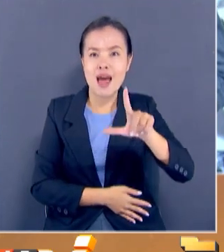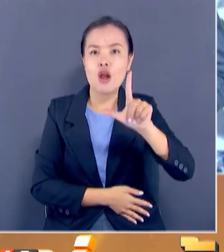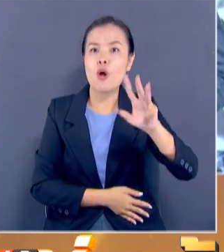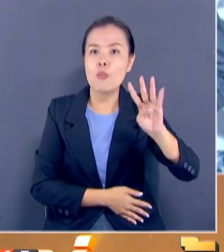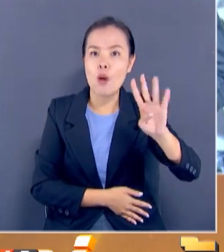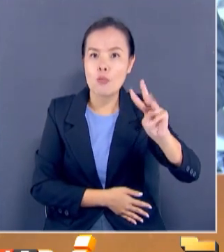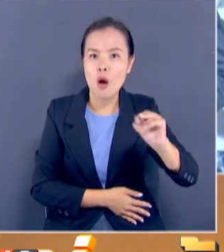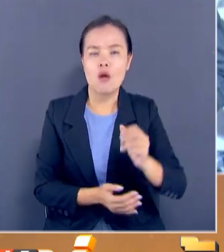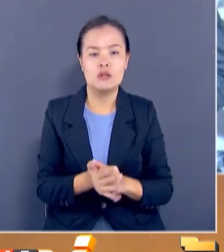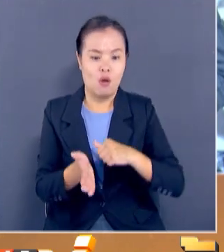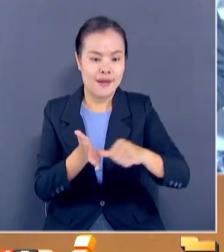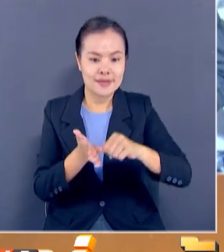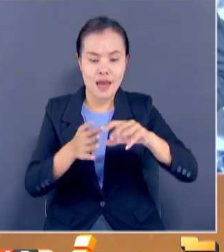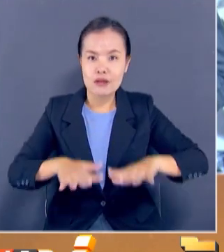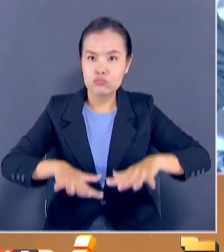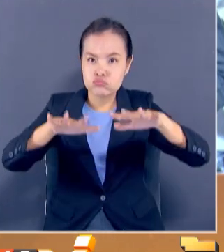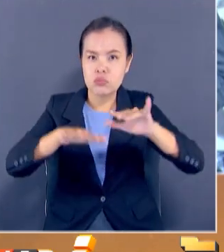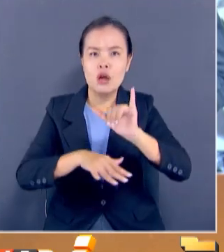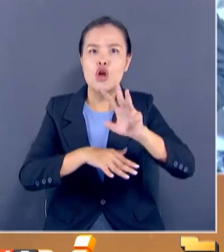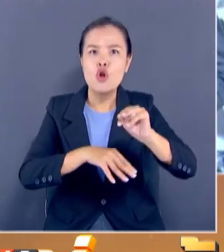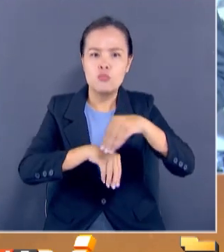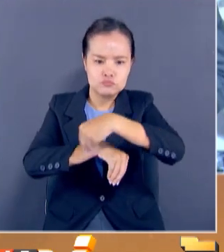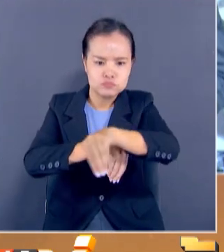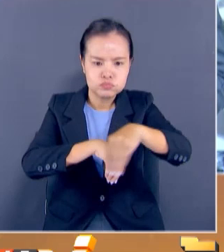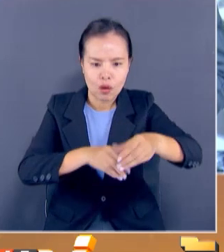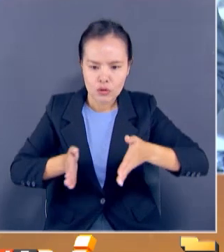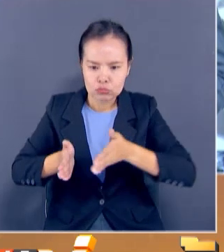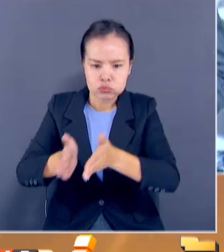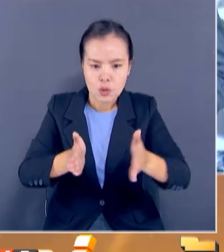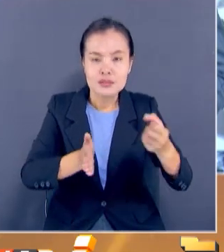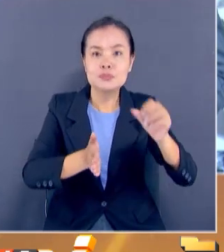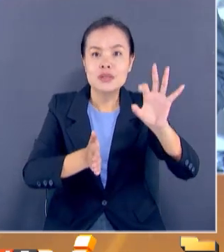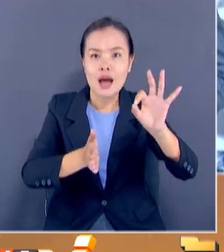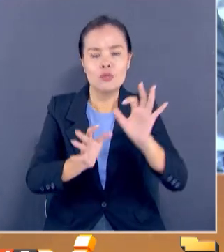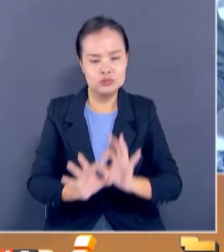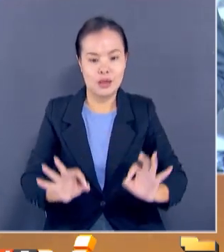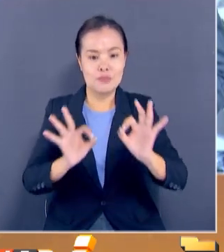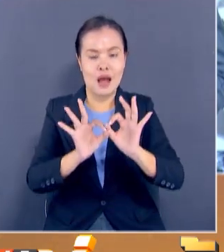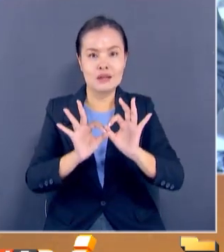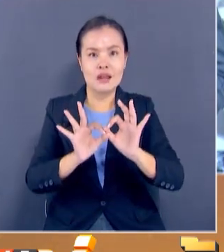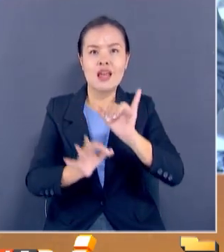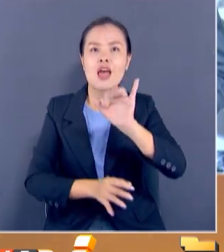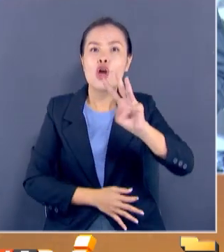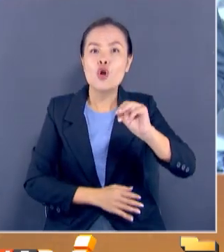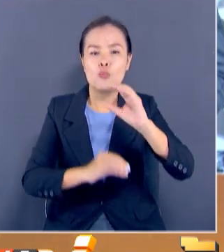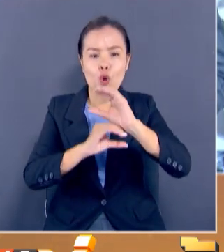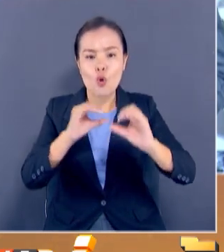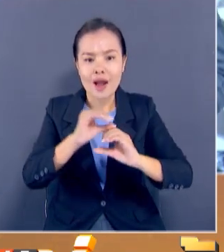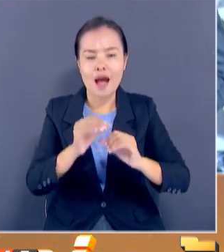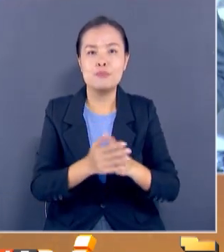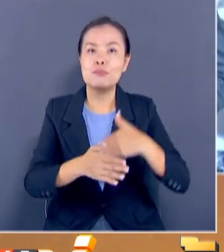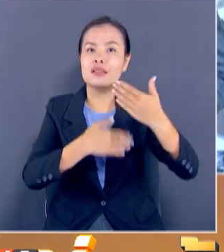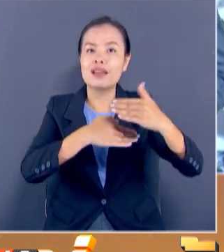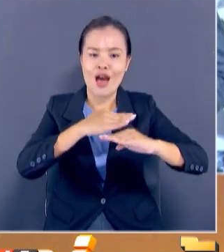ากจะแก้ปัญหาลุ่มน้ำยมก็ต้องมองถึงลุ่มน้ำสาขาอีก19ลุ่มน้ำสาขาด้วยที่สำคัญในพื้นที่ลุ่มน้ำยมมีโครงการพัฒนาทั้งฝายน